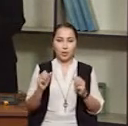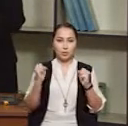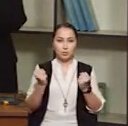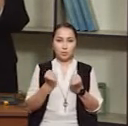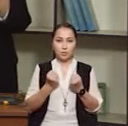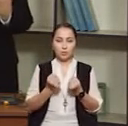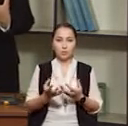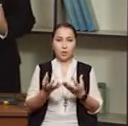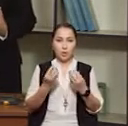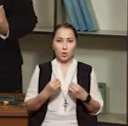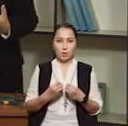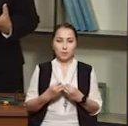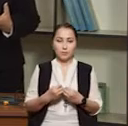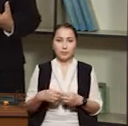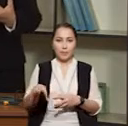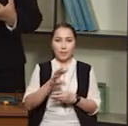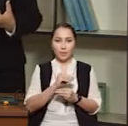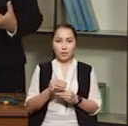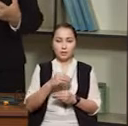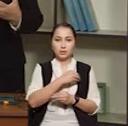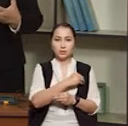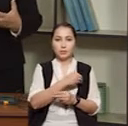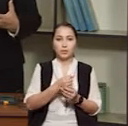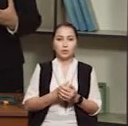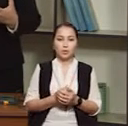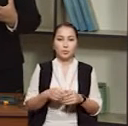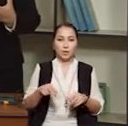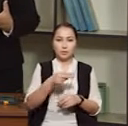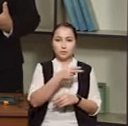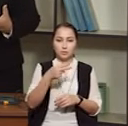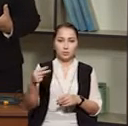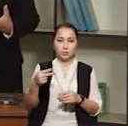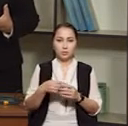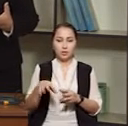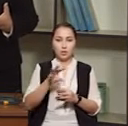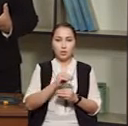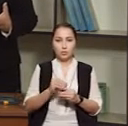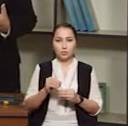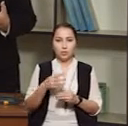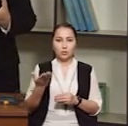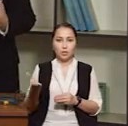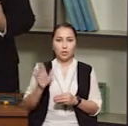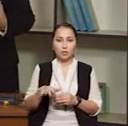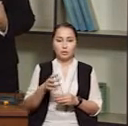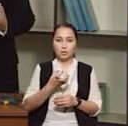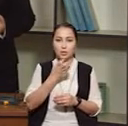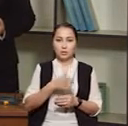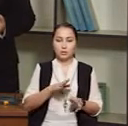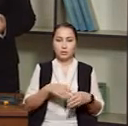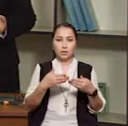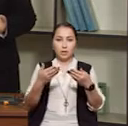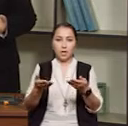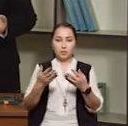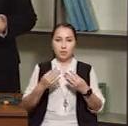beradi, sovuqrog'i esa oladi. Ularni temperaturasi tenglashgunicha ular orasida issiqlik